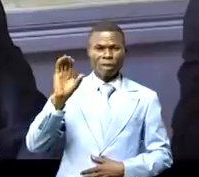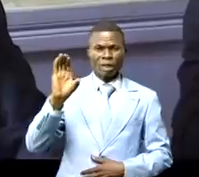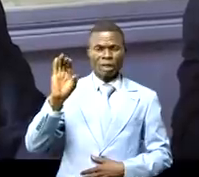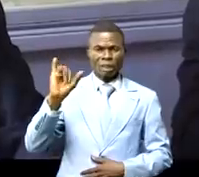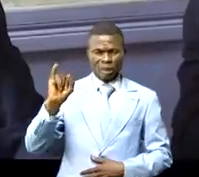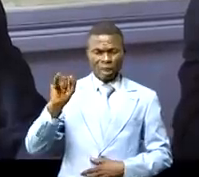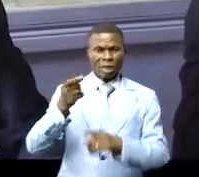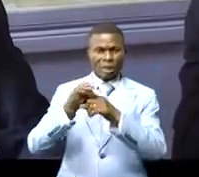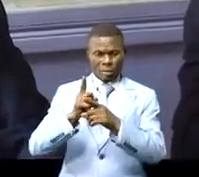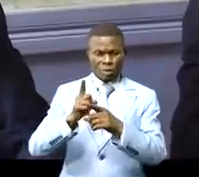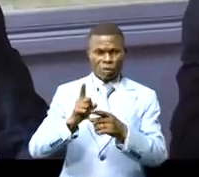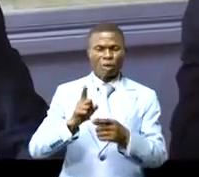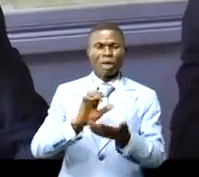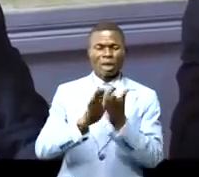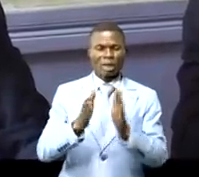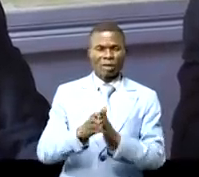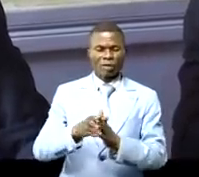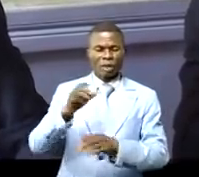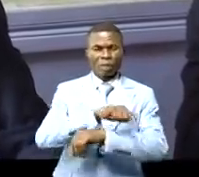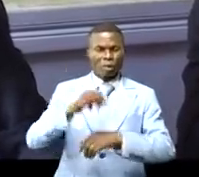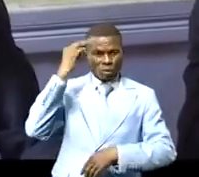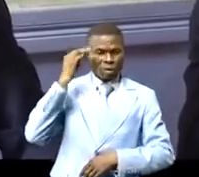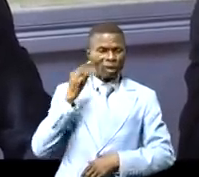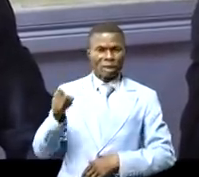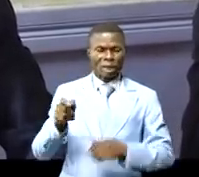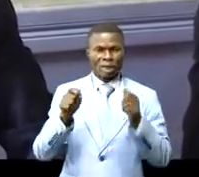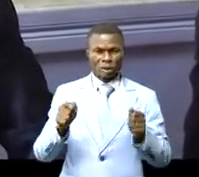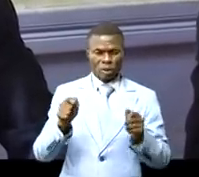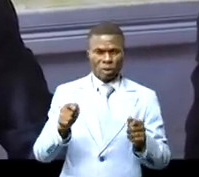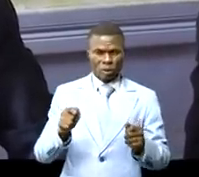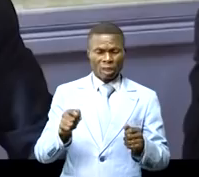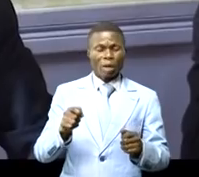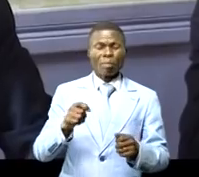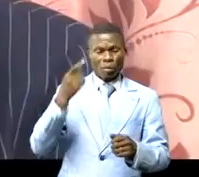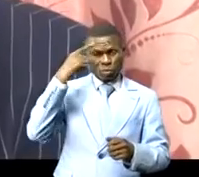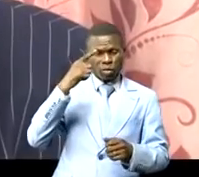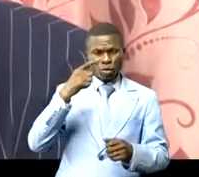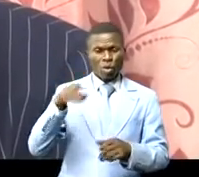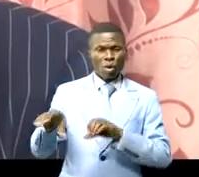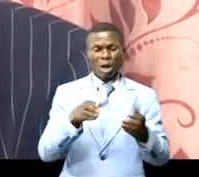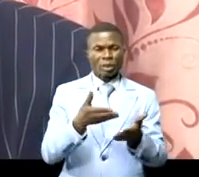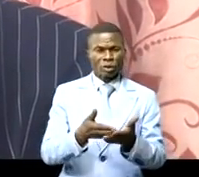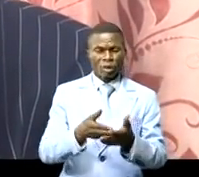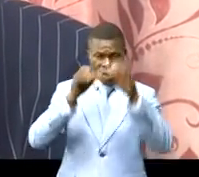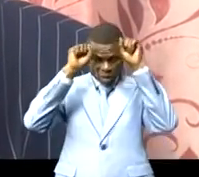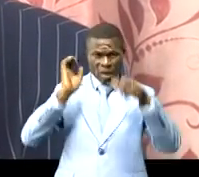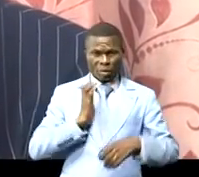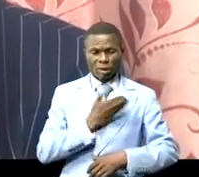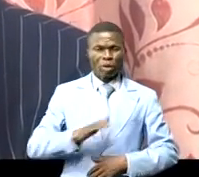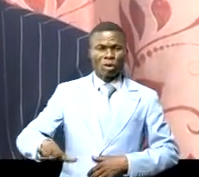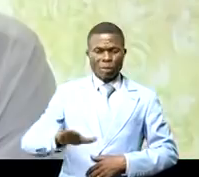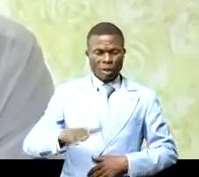sommes sortis à diriger ce méga ministère. Par ce geste, le chef de l'État a vite compris